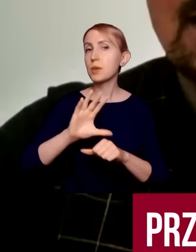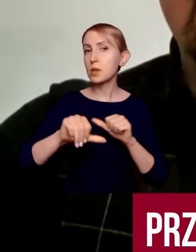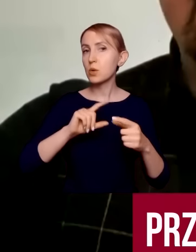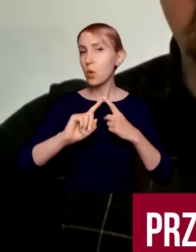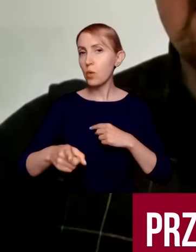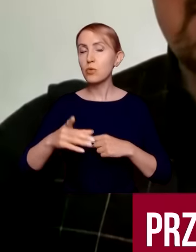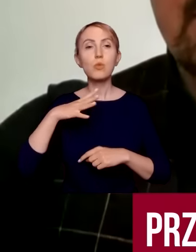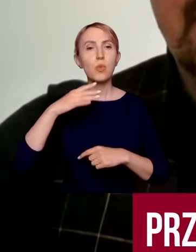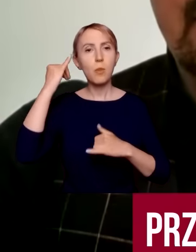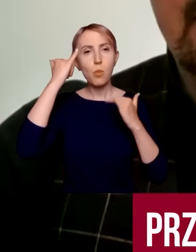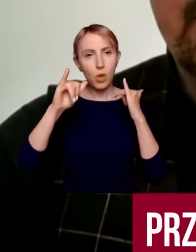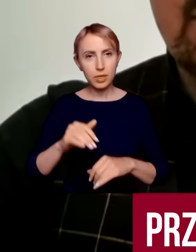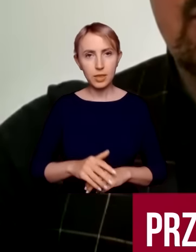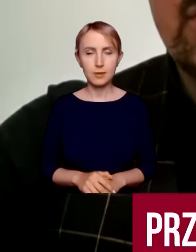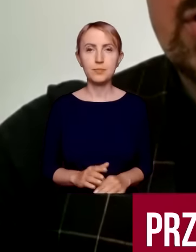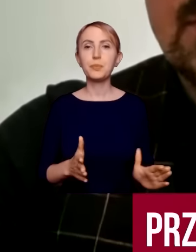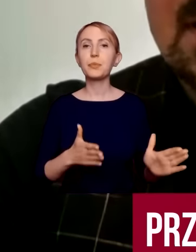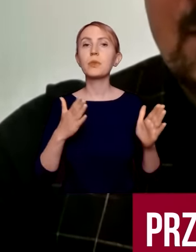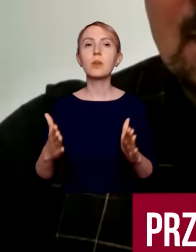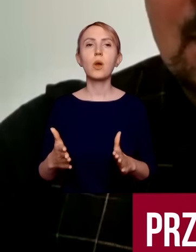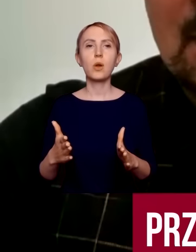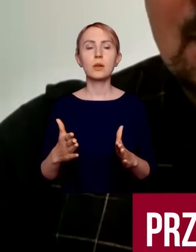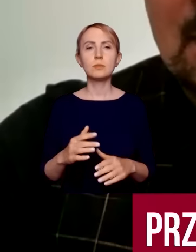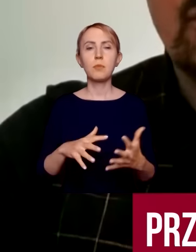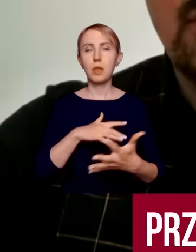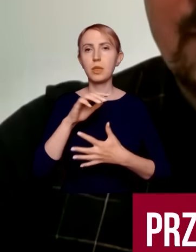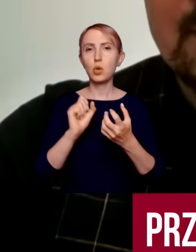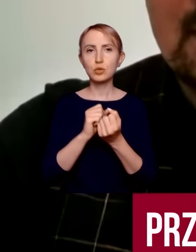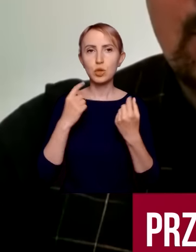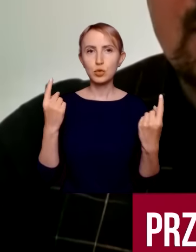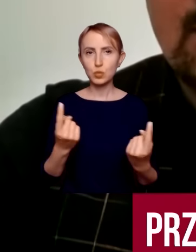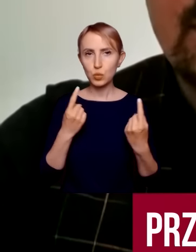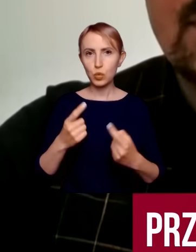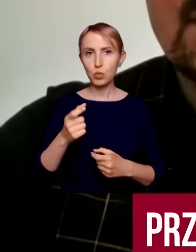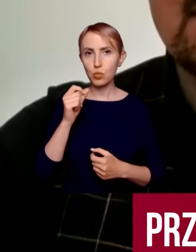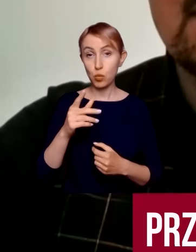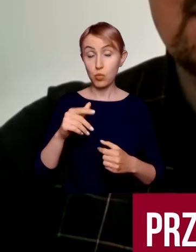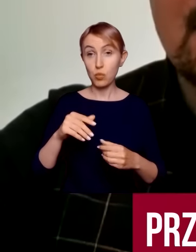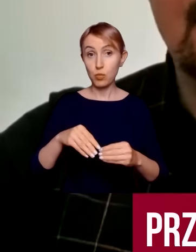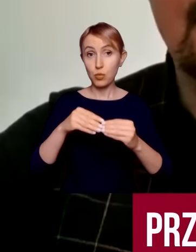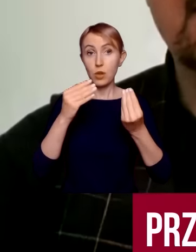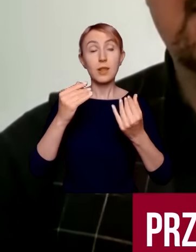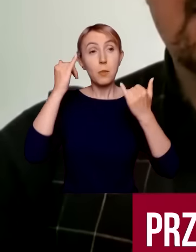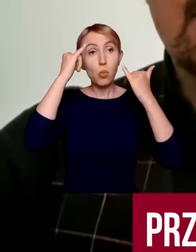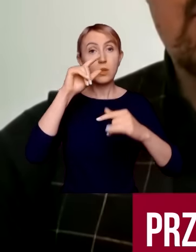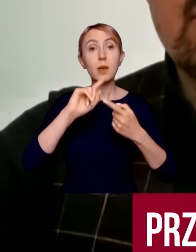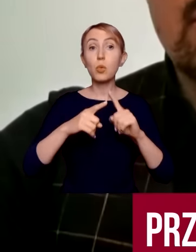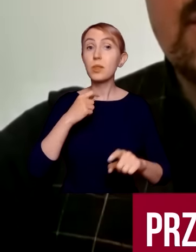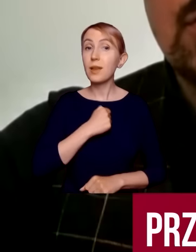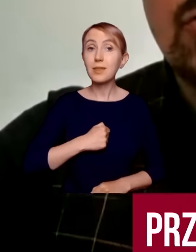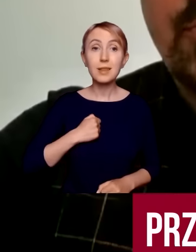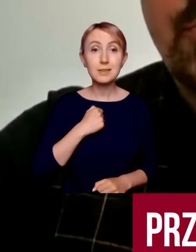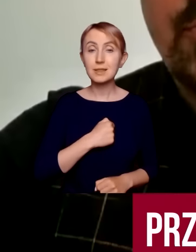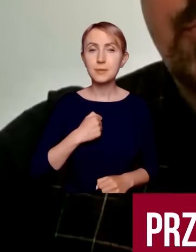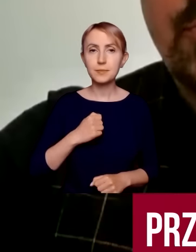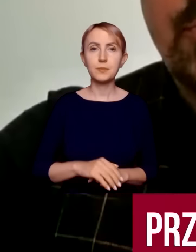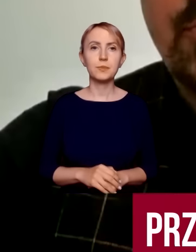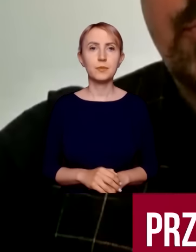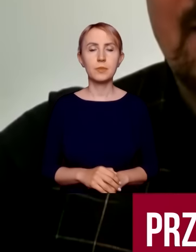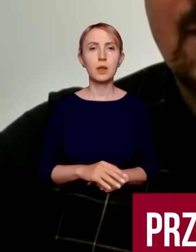błędna. I kolejnym jakby patologicznym zjawiskiem, który się wyhodował na tej błędnej polityce, jest niestety rozrost tych